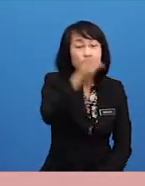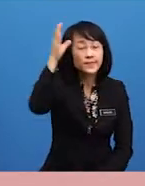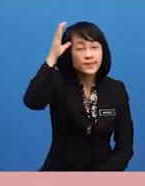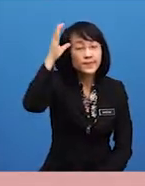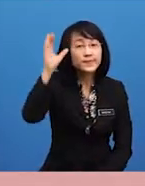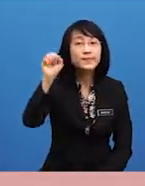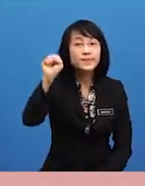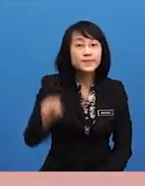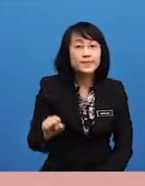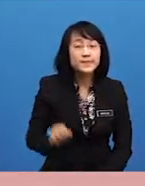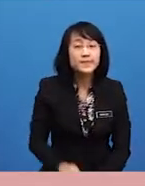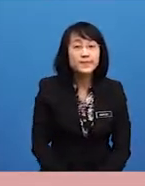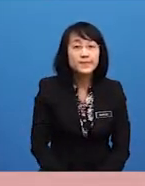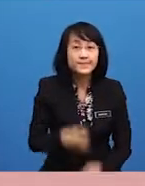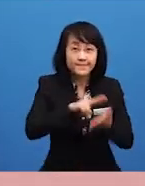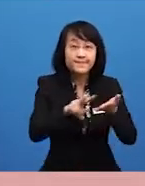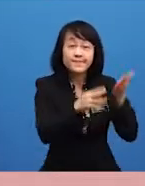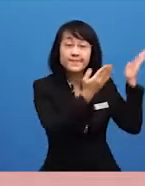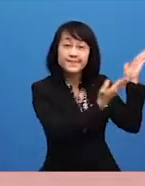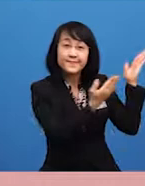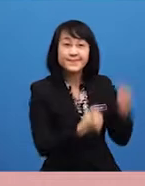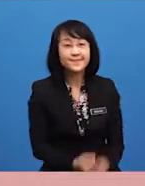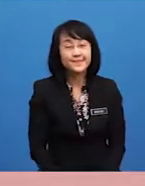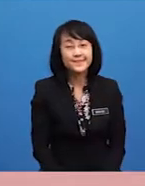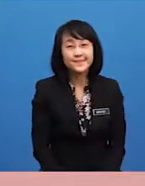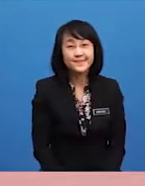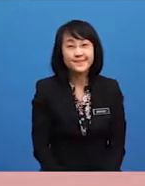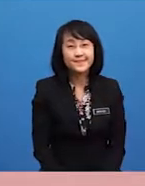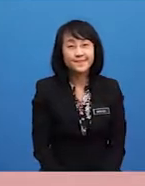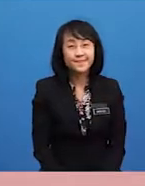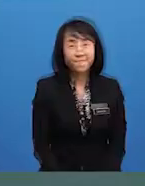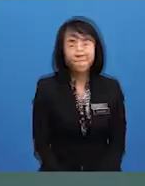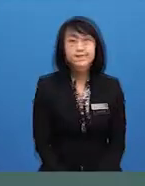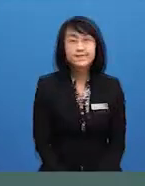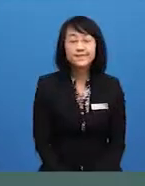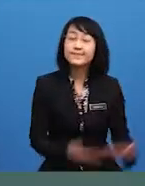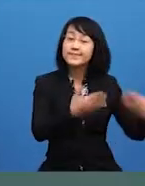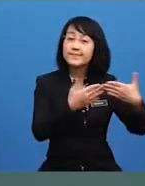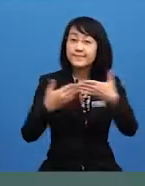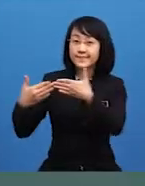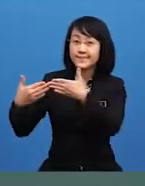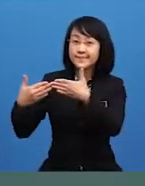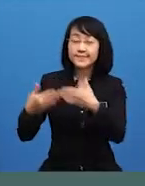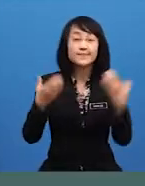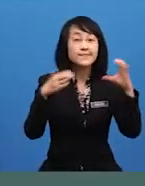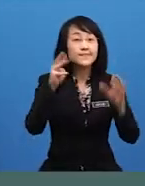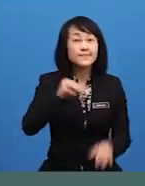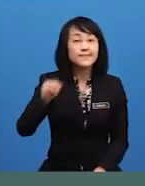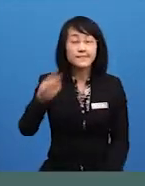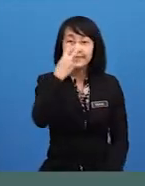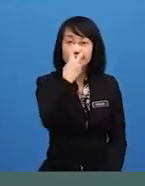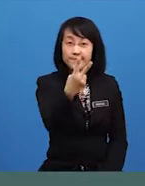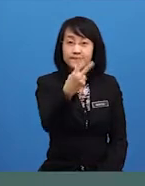Laut Sulu, Laut Sulawesi dan Selat Melaka. Seterusnya, cuba murid-murid